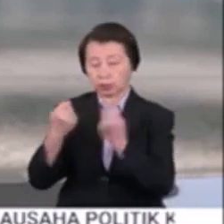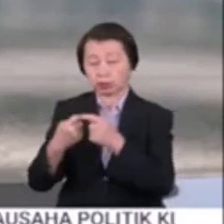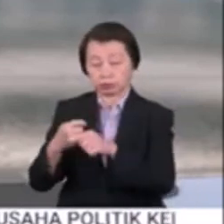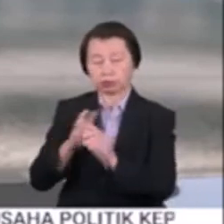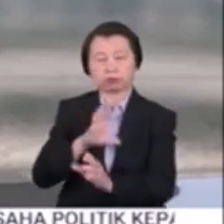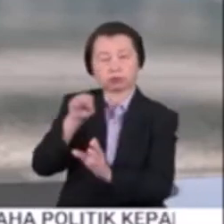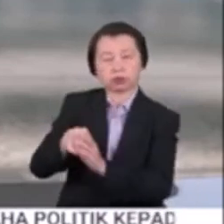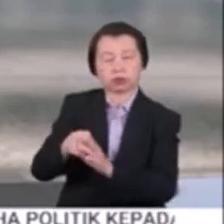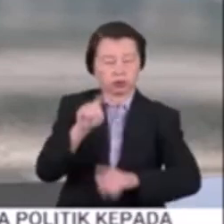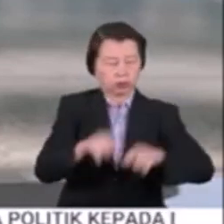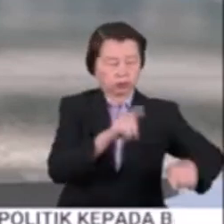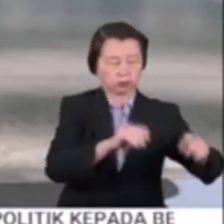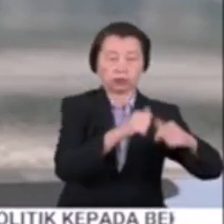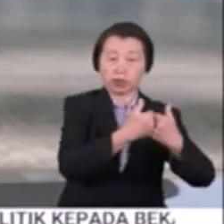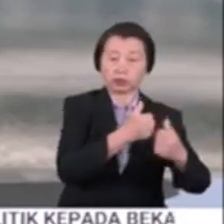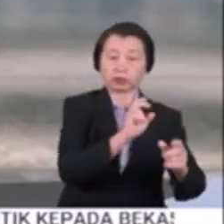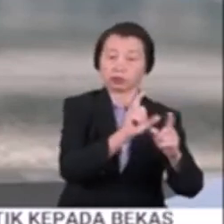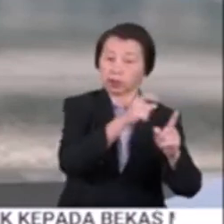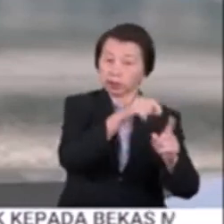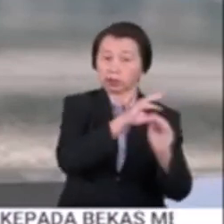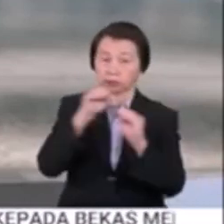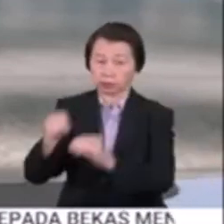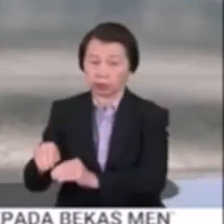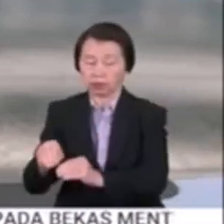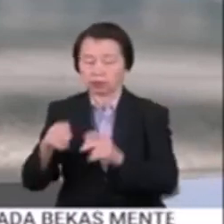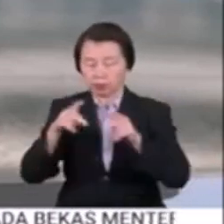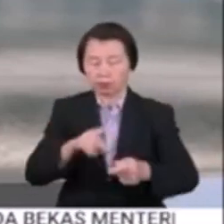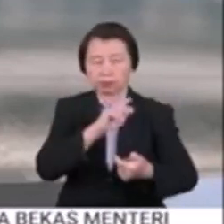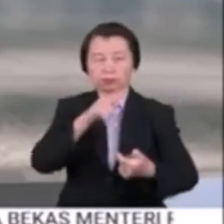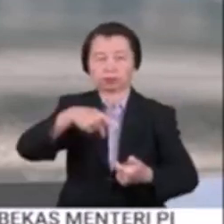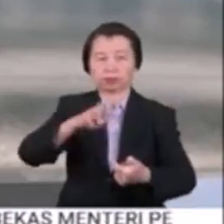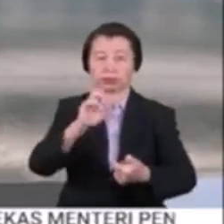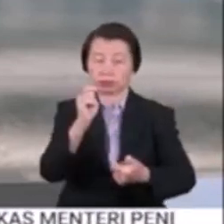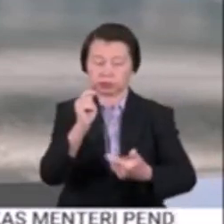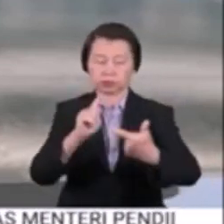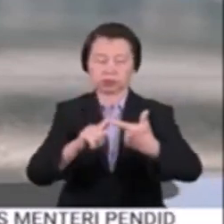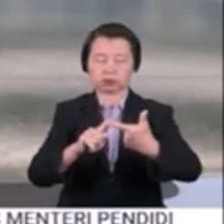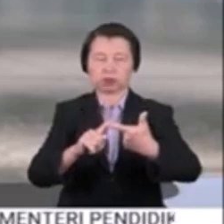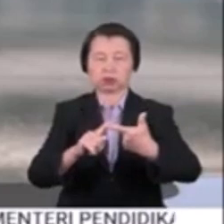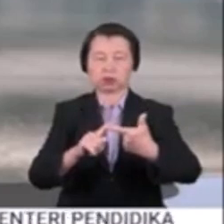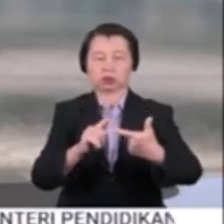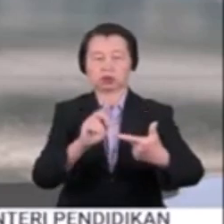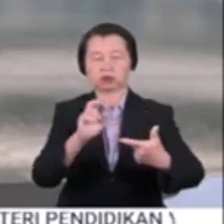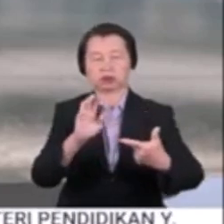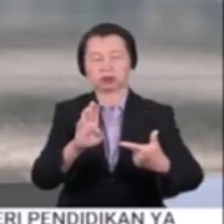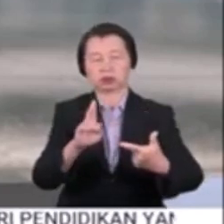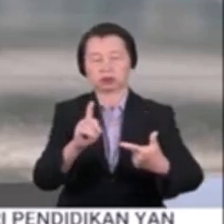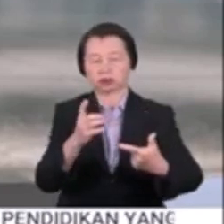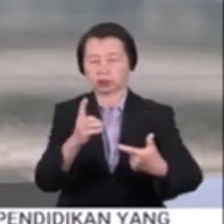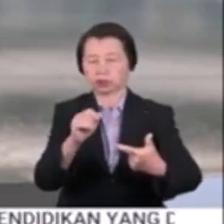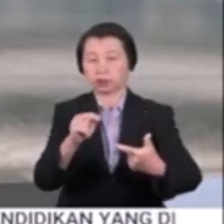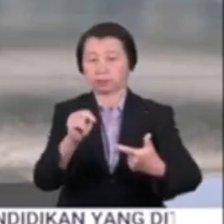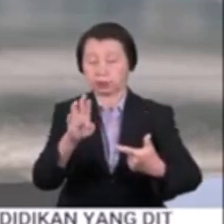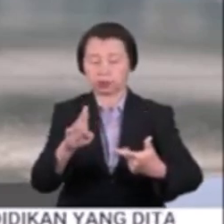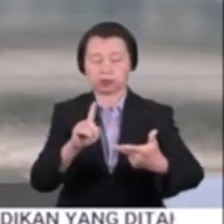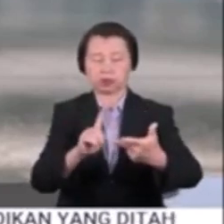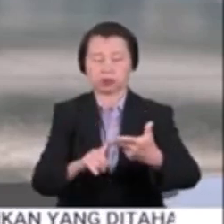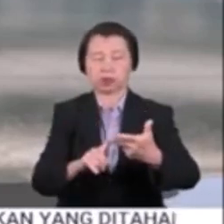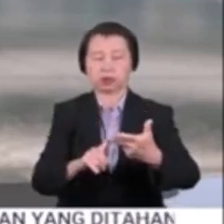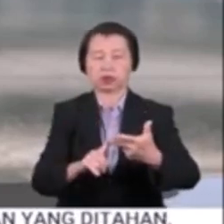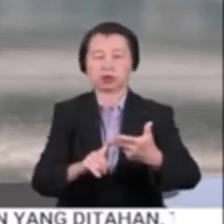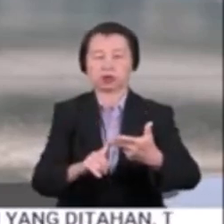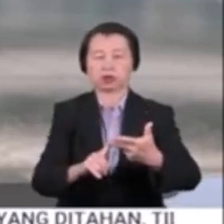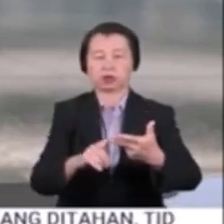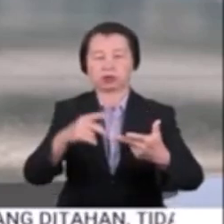akan dianggotai pelbagai agensi teknikal, antaranya beberapa pihak berkuasa tempatan PBT, Digital Nasional Berhad DMB dan Perbadanan Kemajuan